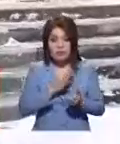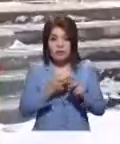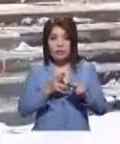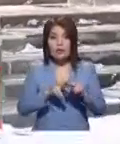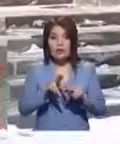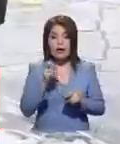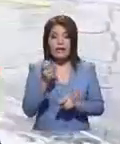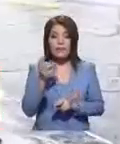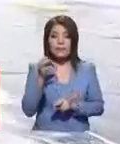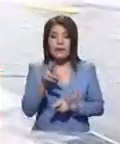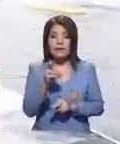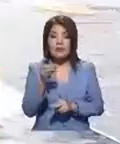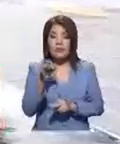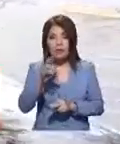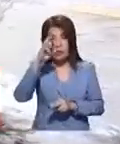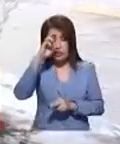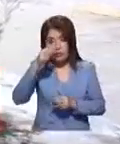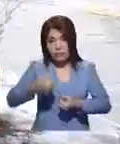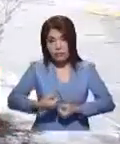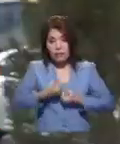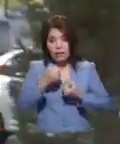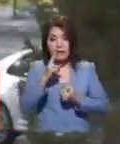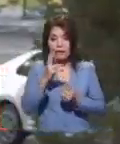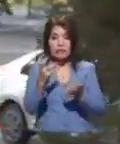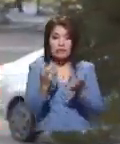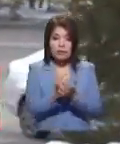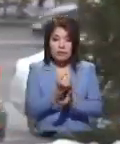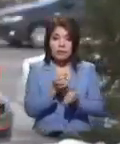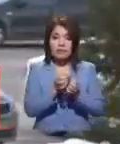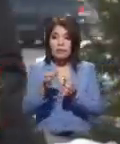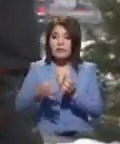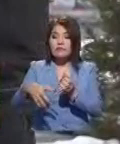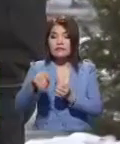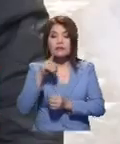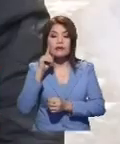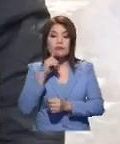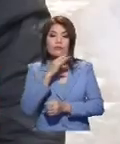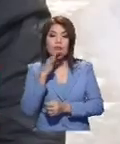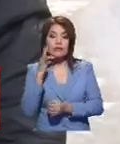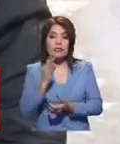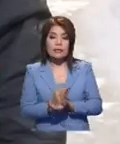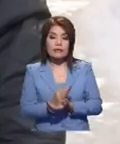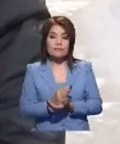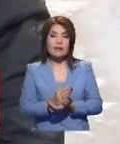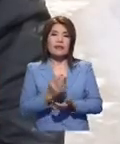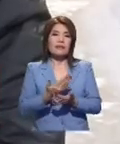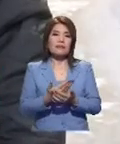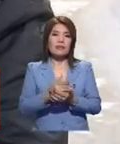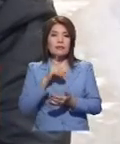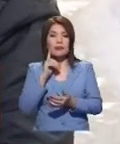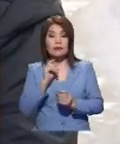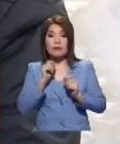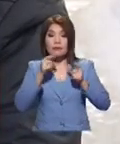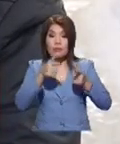Арғымбек Бейбітхан үкіметтің қолдауымен үйлі болып, ауыл ауданға орналасып жатқан жастар көп дейді. Қандай да бір жас маман бір жерге барса, әлбетте